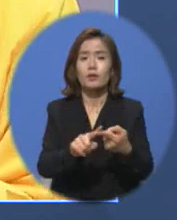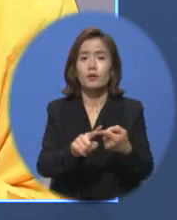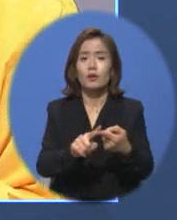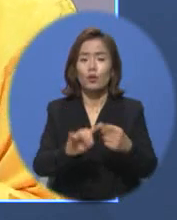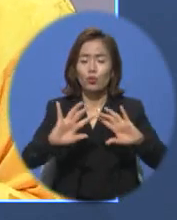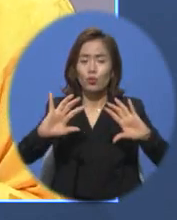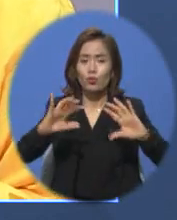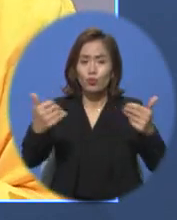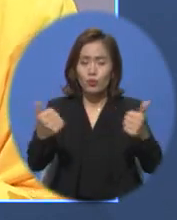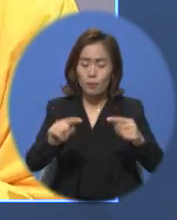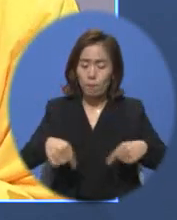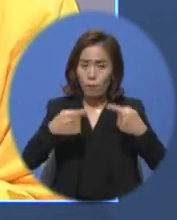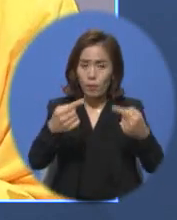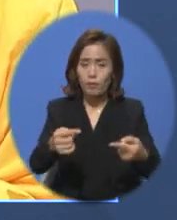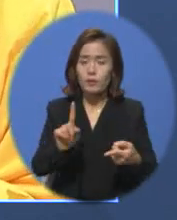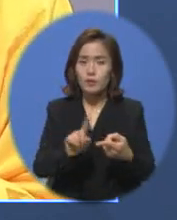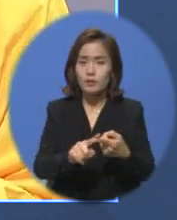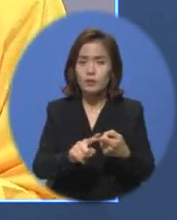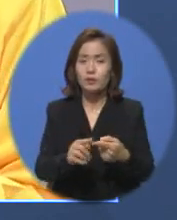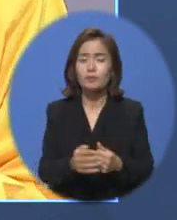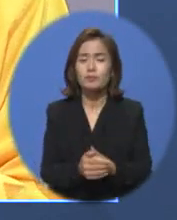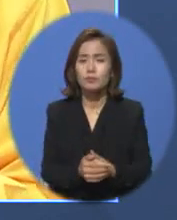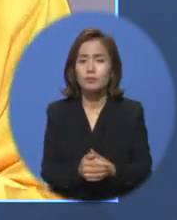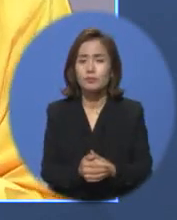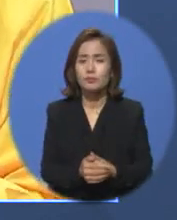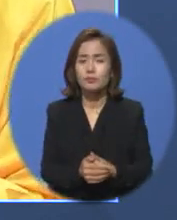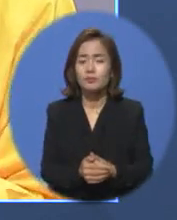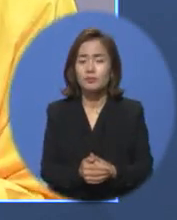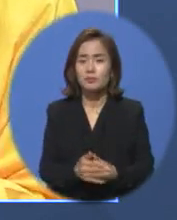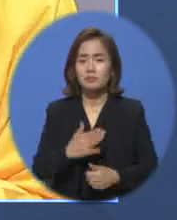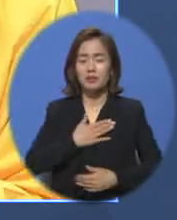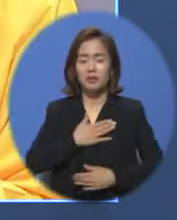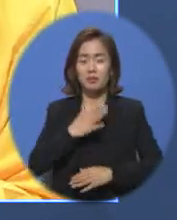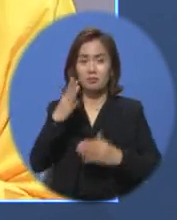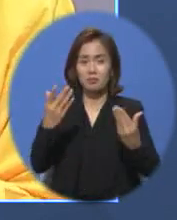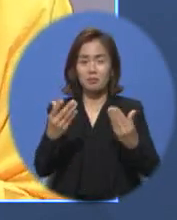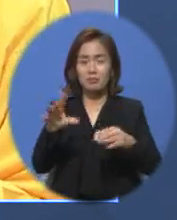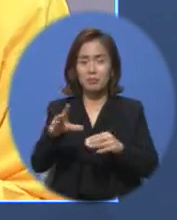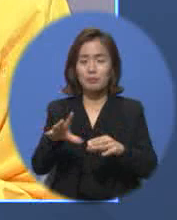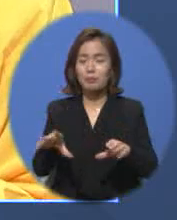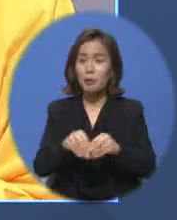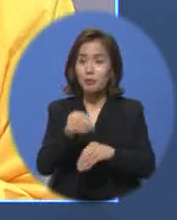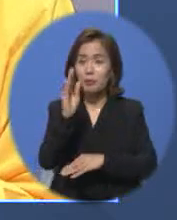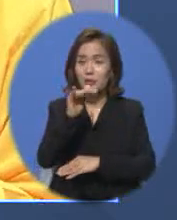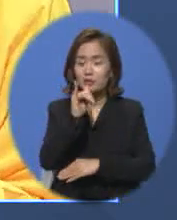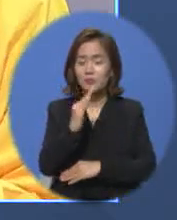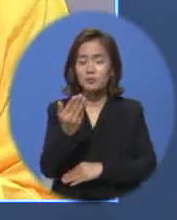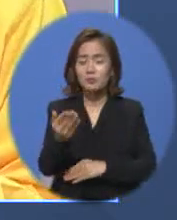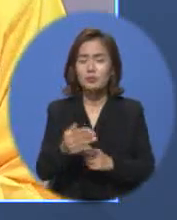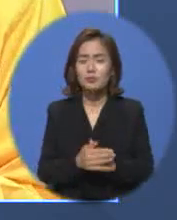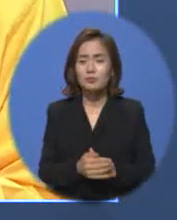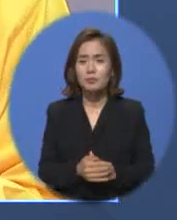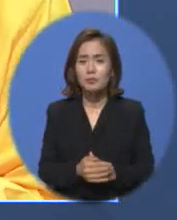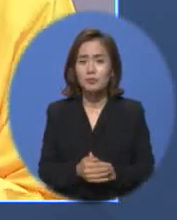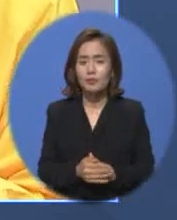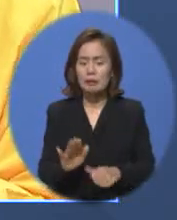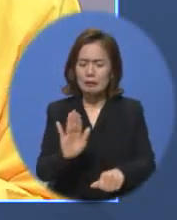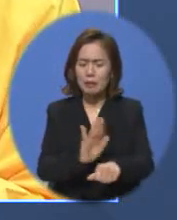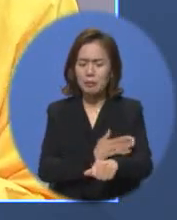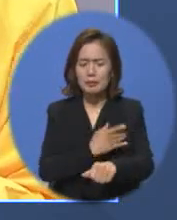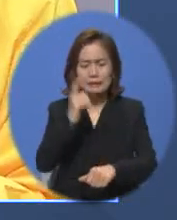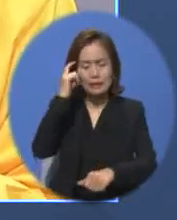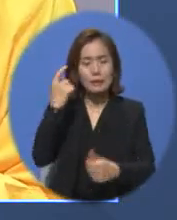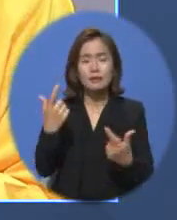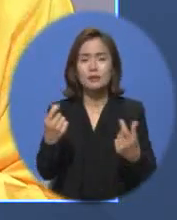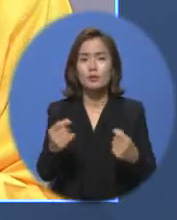제게 남은시간은10초이니,마무리하겠습니다 .상인의 현실감각에대한당신의견해는완전히틀렸다고생각합니다.네, 잘못